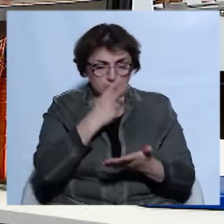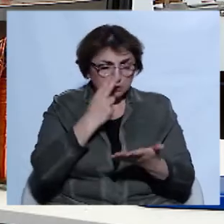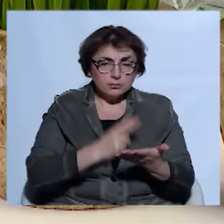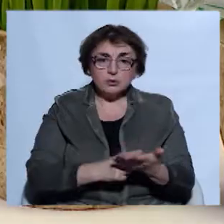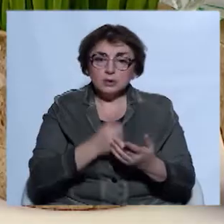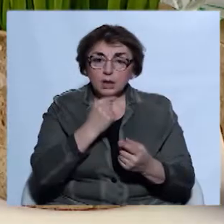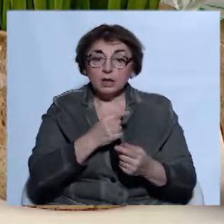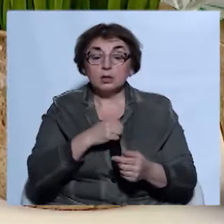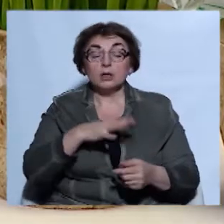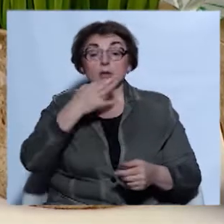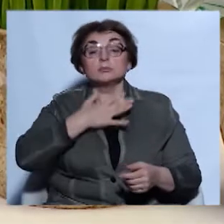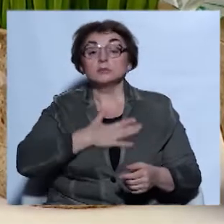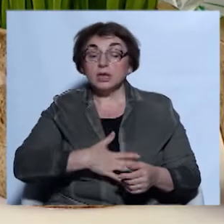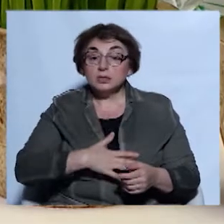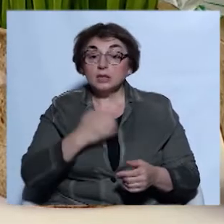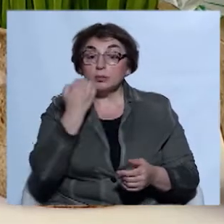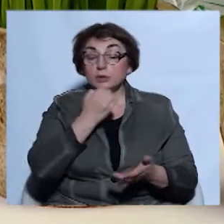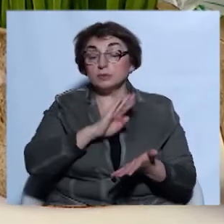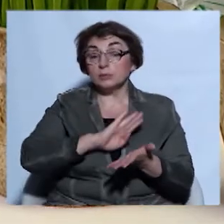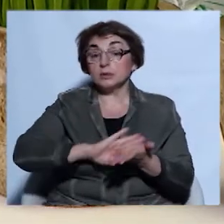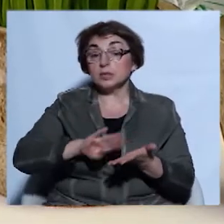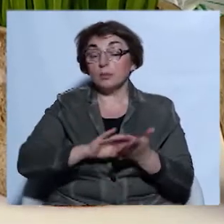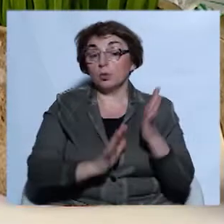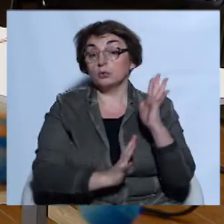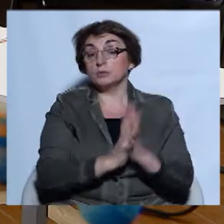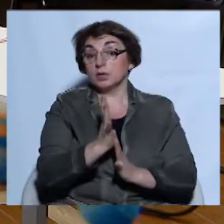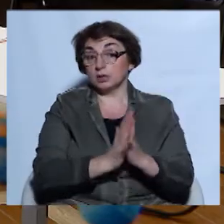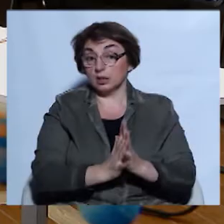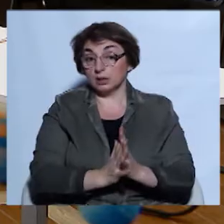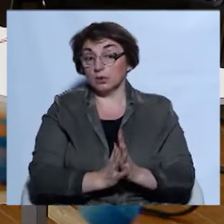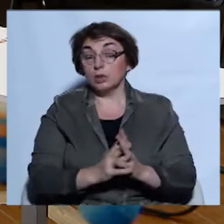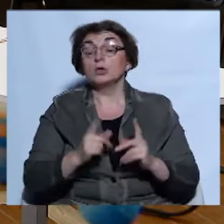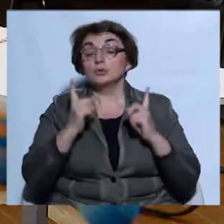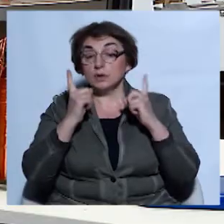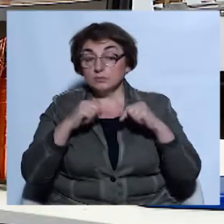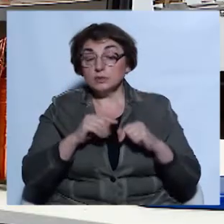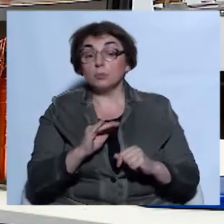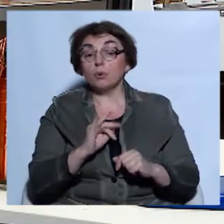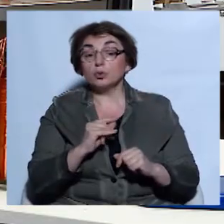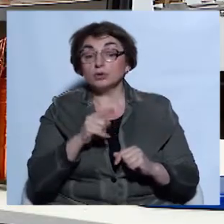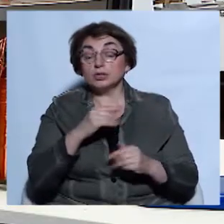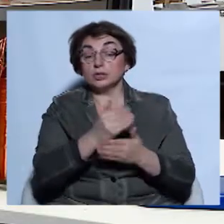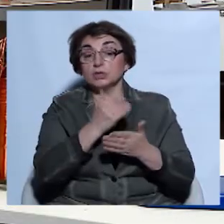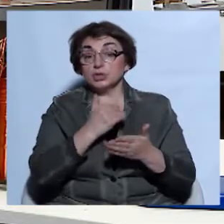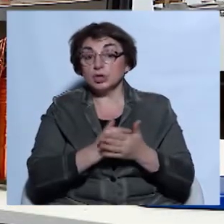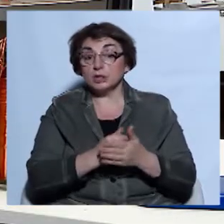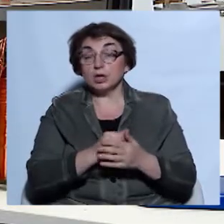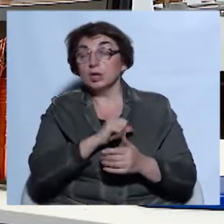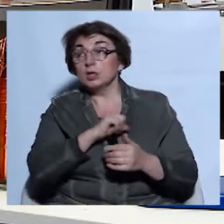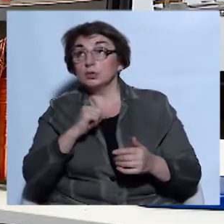რომ სასარგებლო ნივთიერებას გამოყოფსო მცენარეო. დღეს ჩვენ ვიცით, რომ ფოტოსინთეზის შედეგად